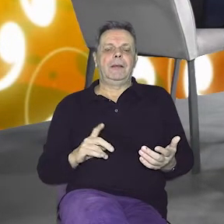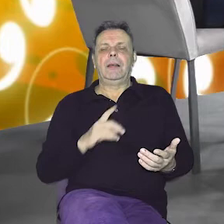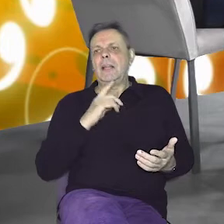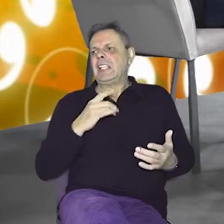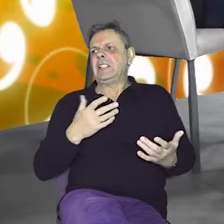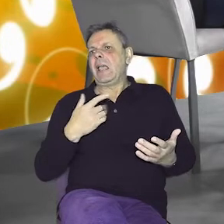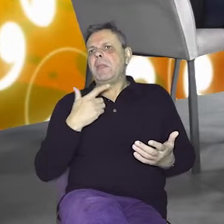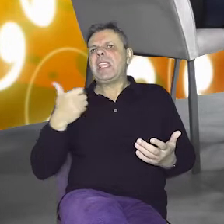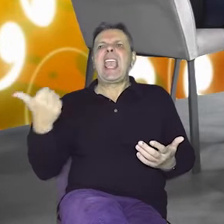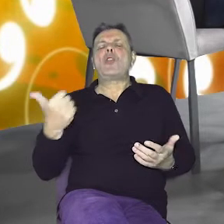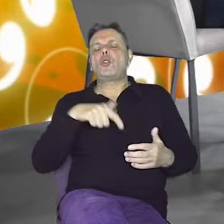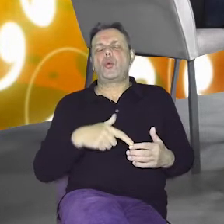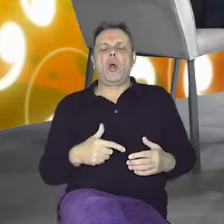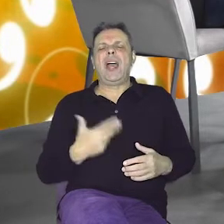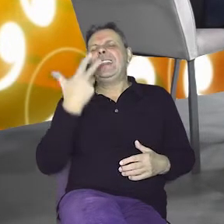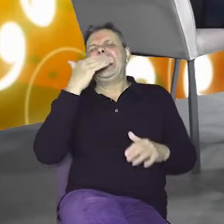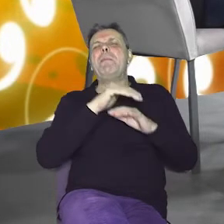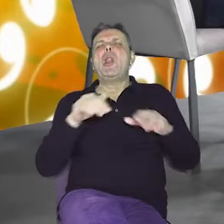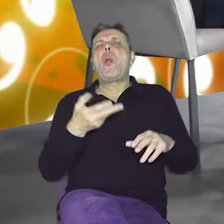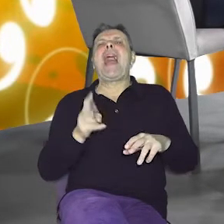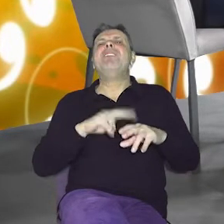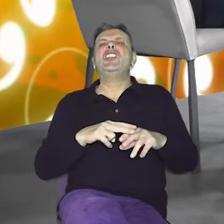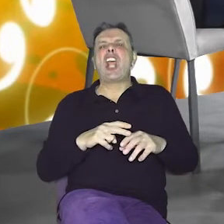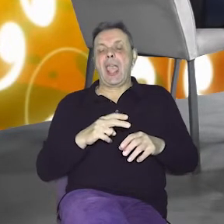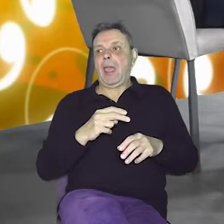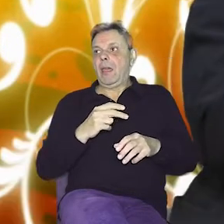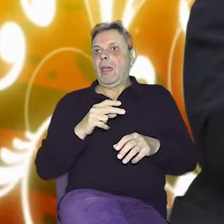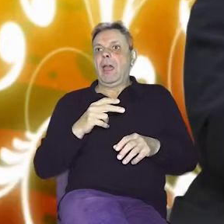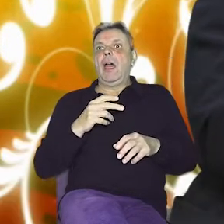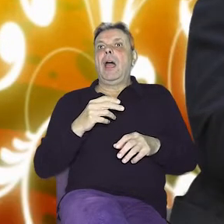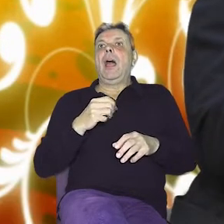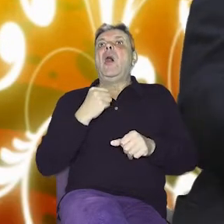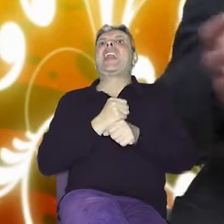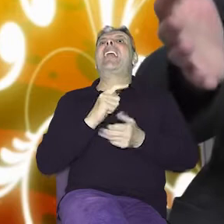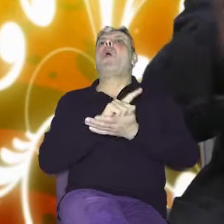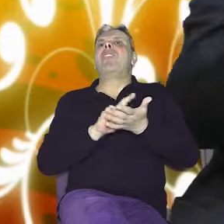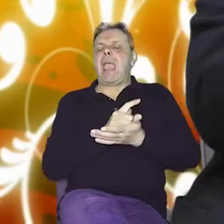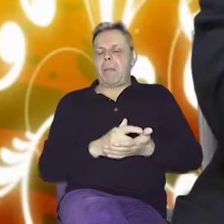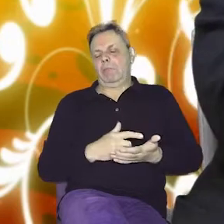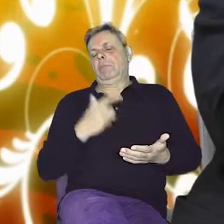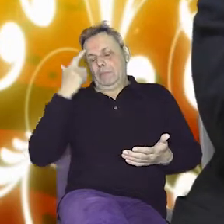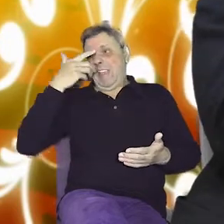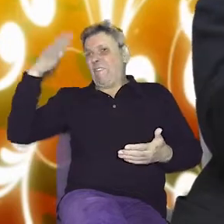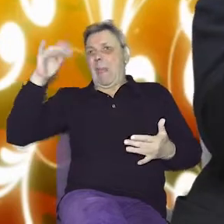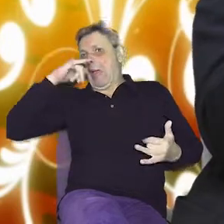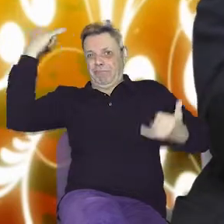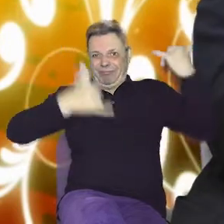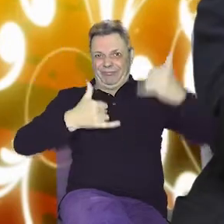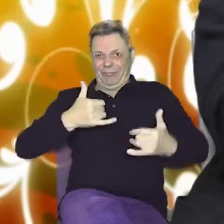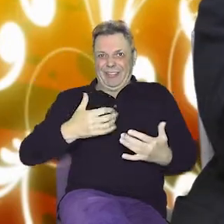ne, evo, recite mi jedno i drugo. Veli, 3 milijuna više ima u radnom vremenu nego što ima vikendom. Dakle, ono što dolaze izvana,